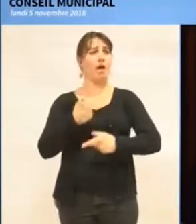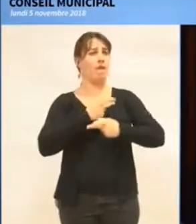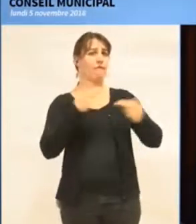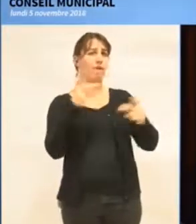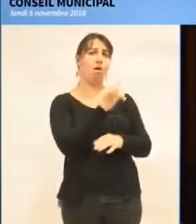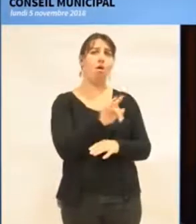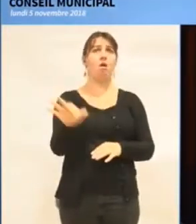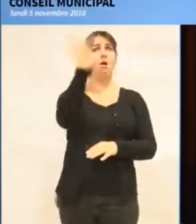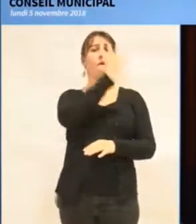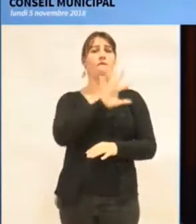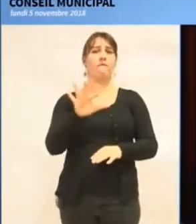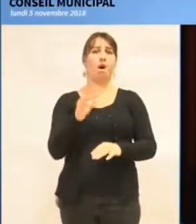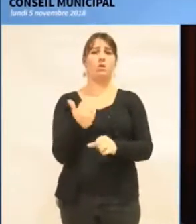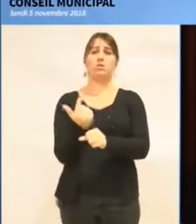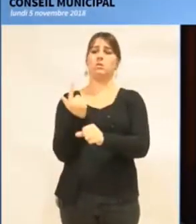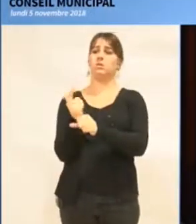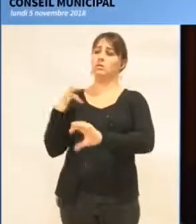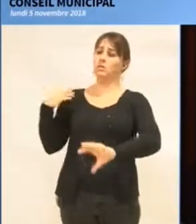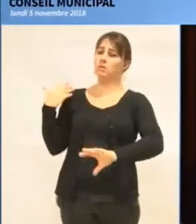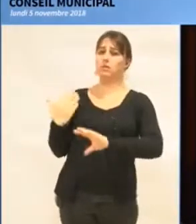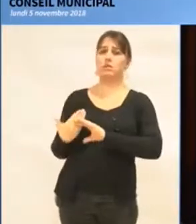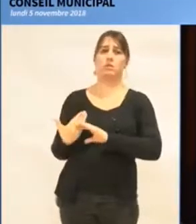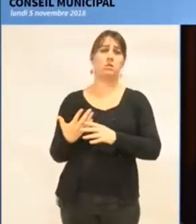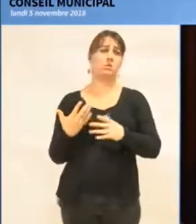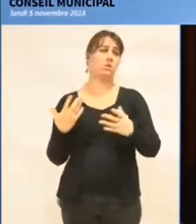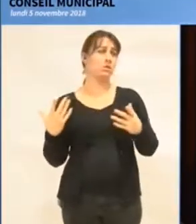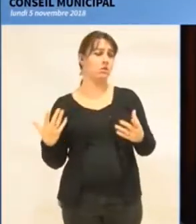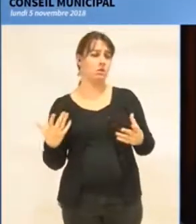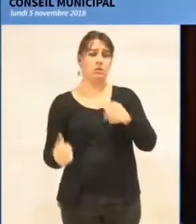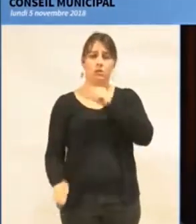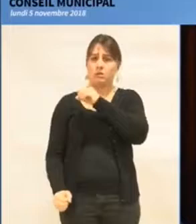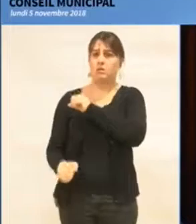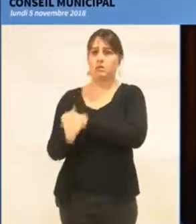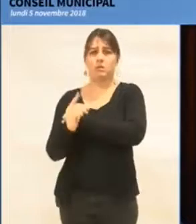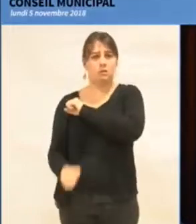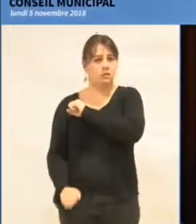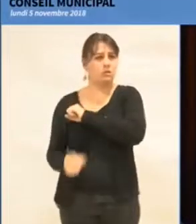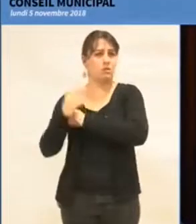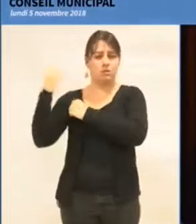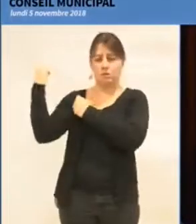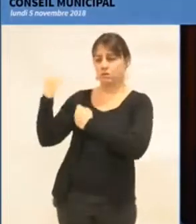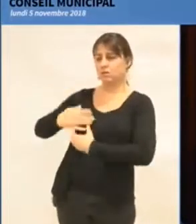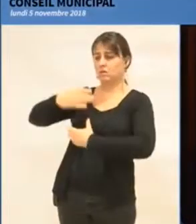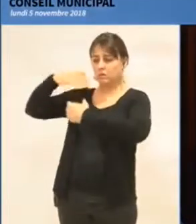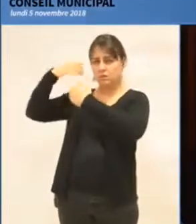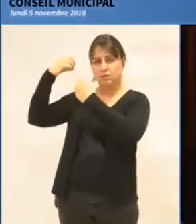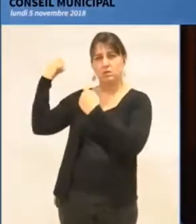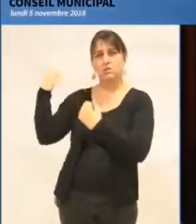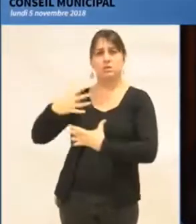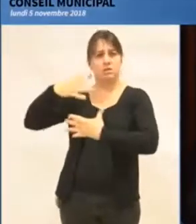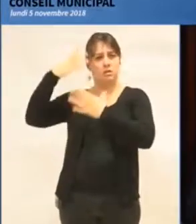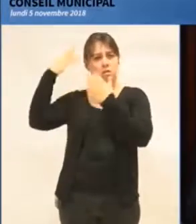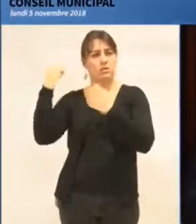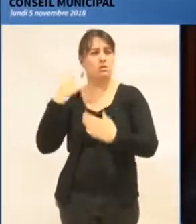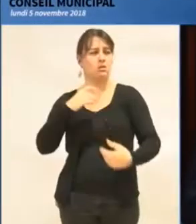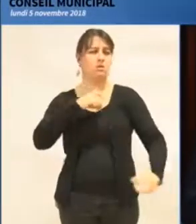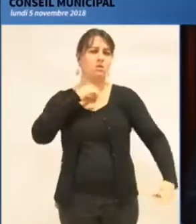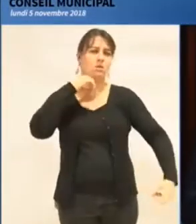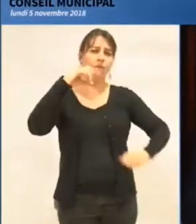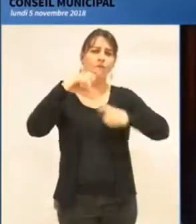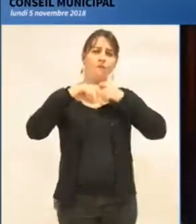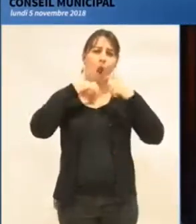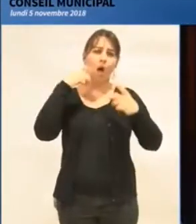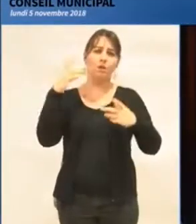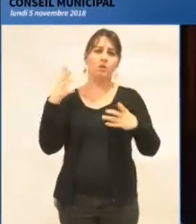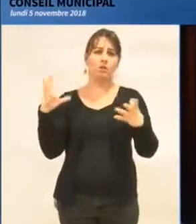années maintenant, est marquée par des flambées de violence prenant parfois la